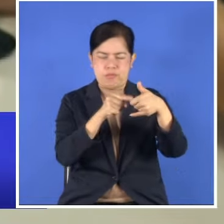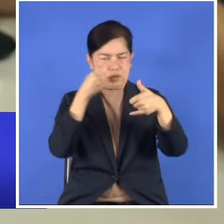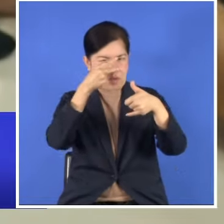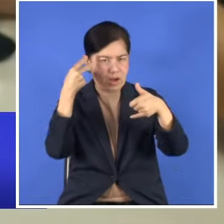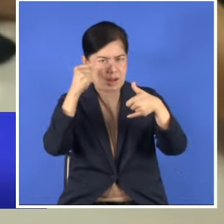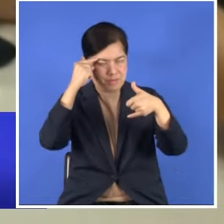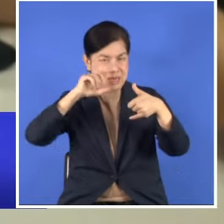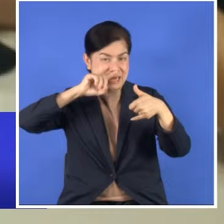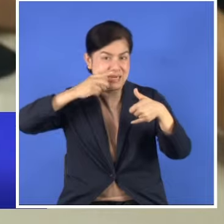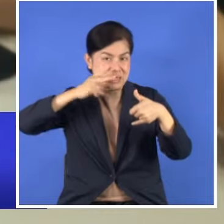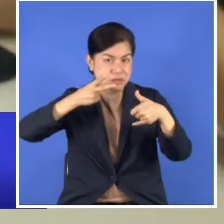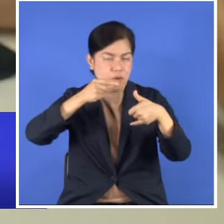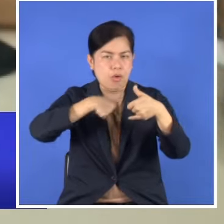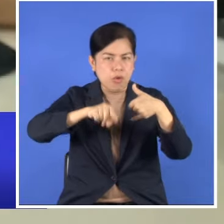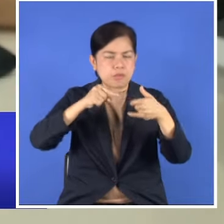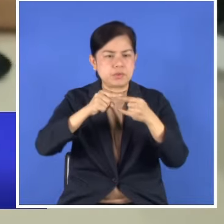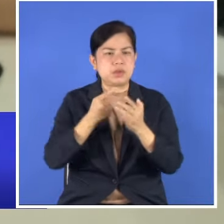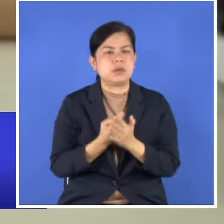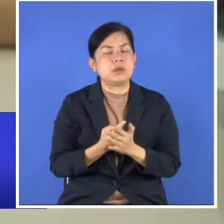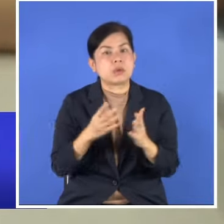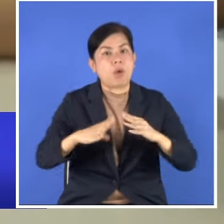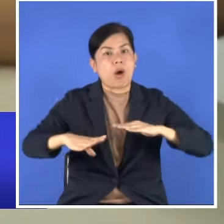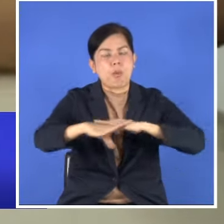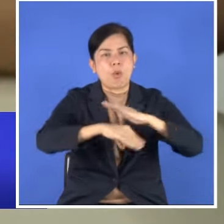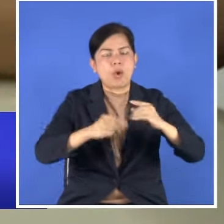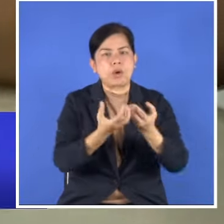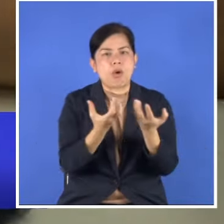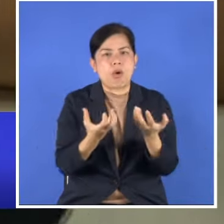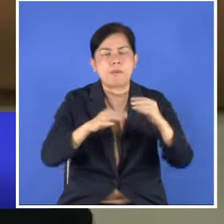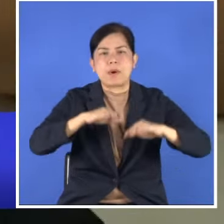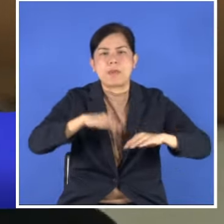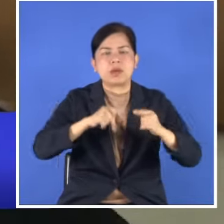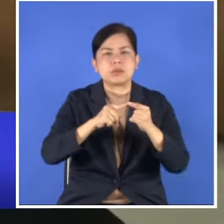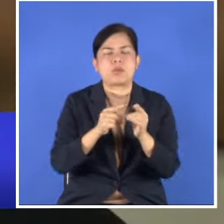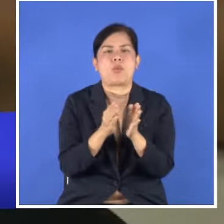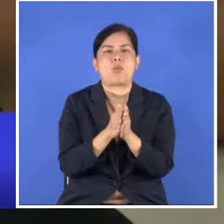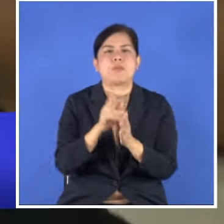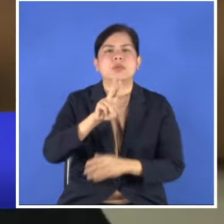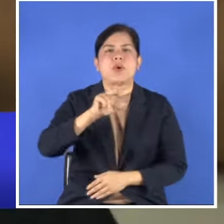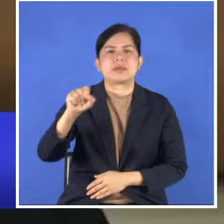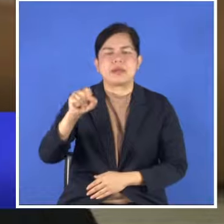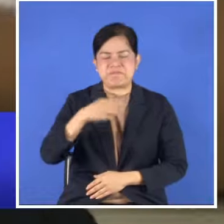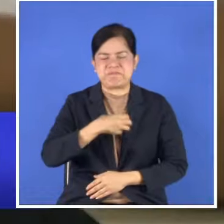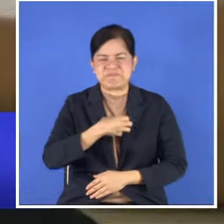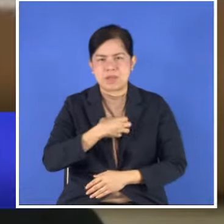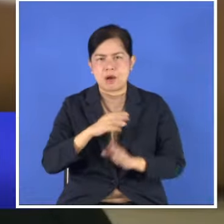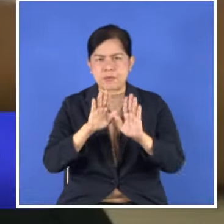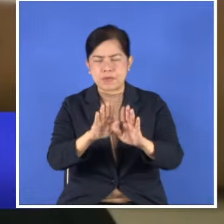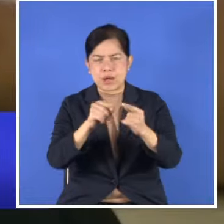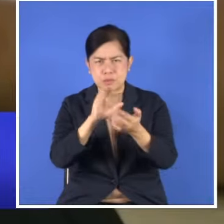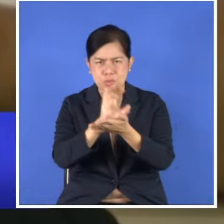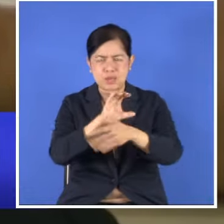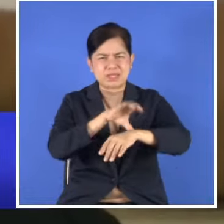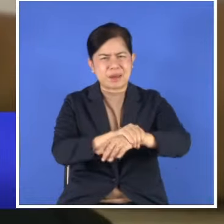ๆแล้วได้ไป2รอบคือ 200,000 กว่าบาทนะคะเขาอยากให้ตำรวจช่วยติดตามคนก่อเหตุมาให้หน่อยเพราะพฤติกรรม